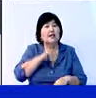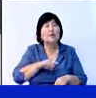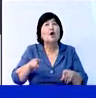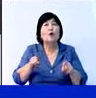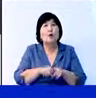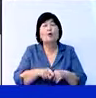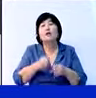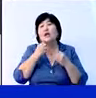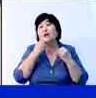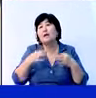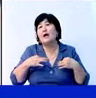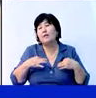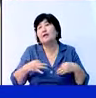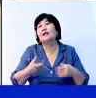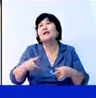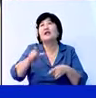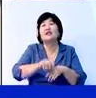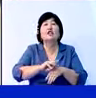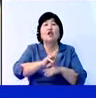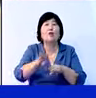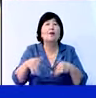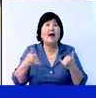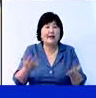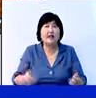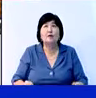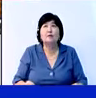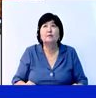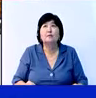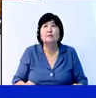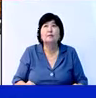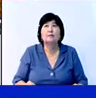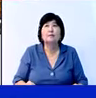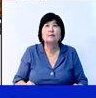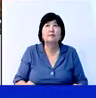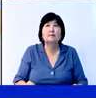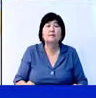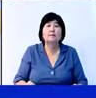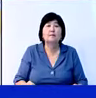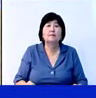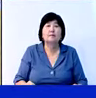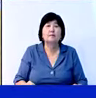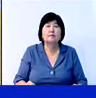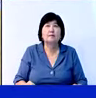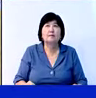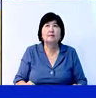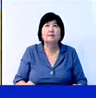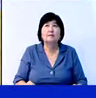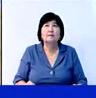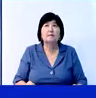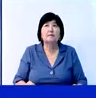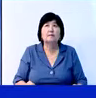осылайша мәуелі мерекесінде еселеп қайтты. Тажымұрат Әлжан, Бауыржан Қожамұрат, Досхан Сәтбай, Қызылорда телеарнасы, Қармақшы